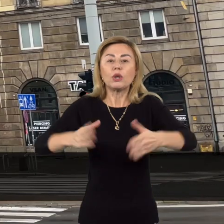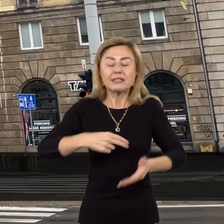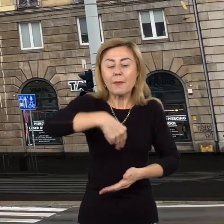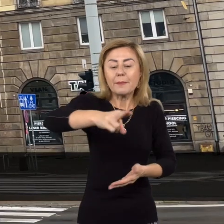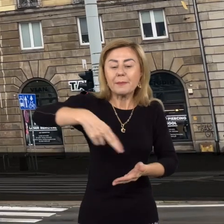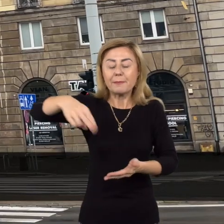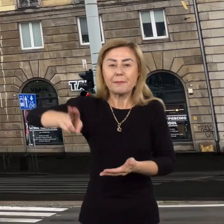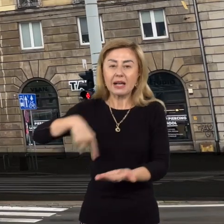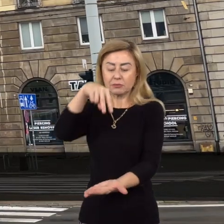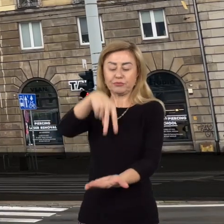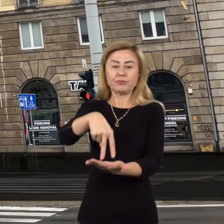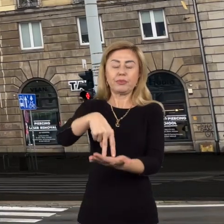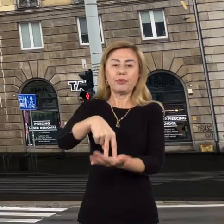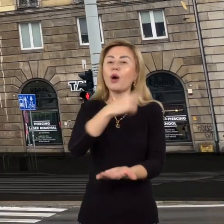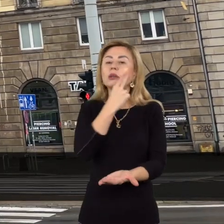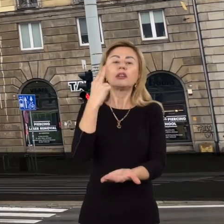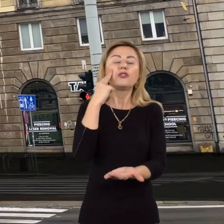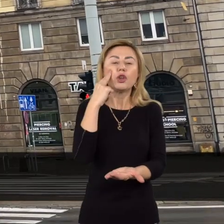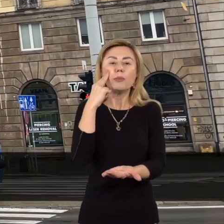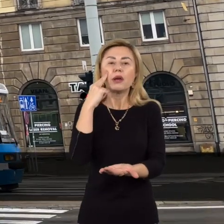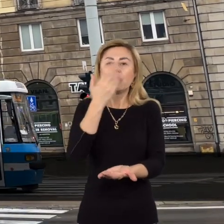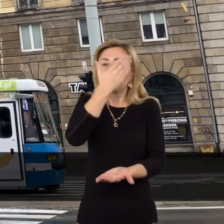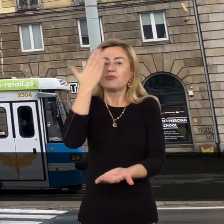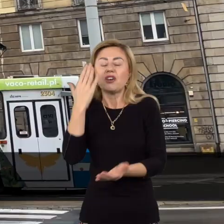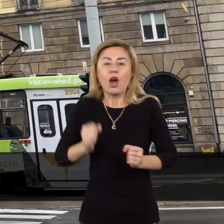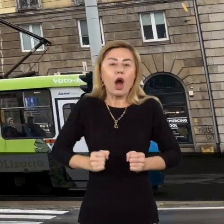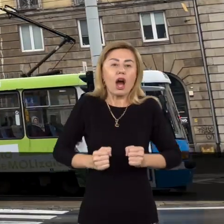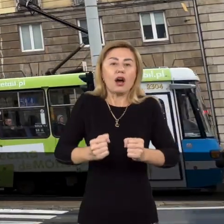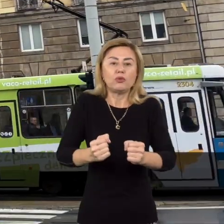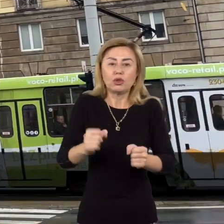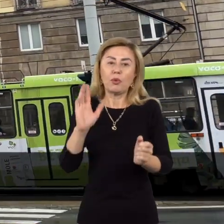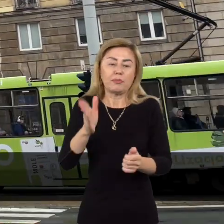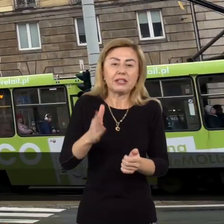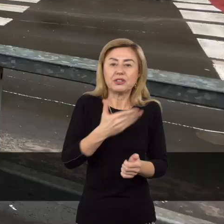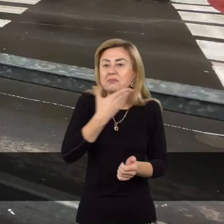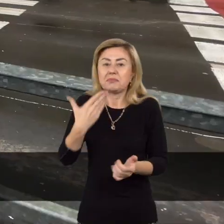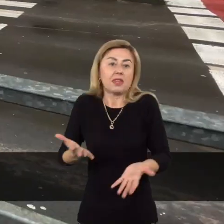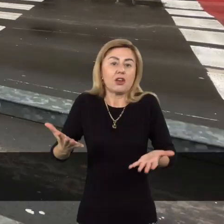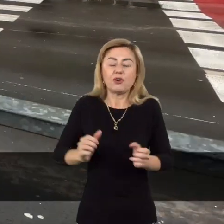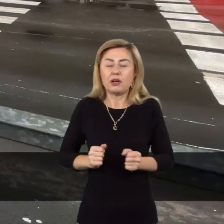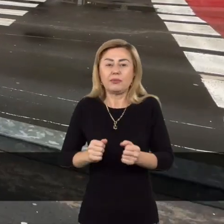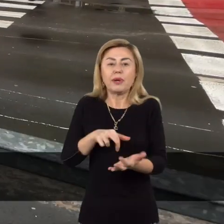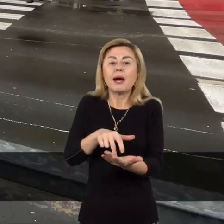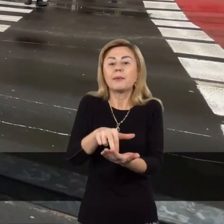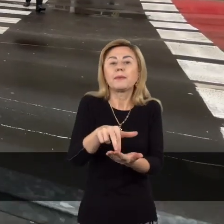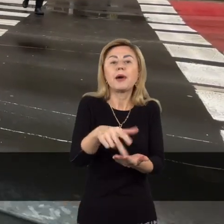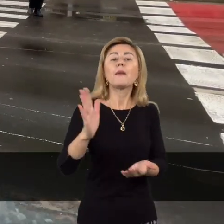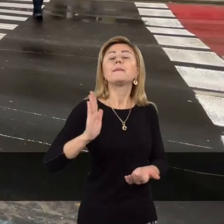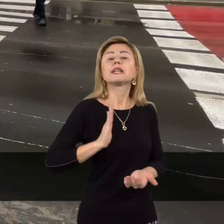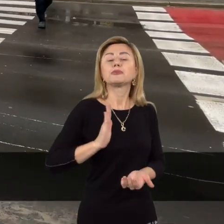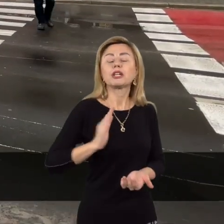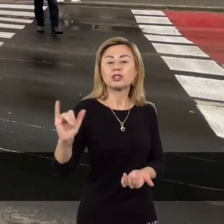No bo wyobraźmy sobie sytuację, kiedy idziemy i nie widzimy, czy jest zielone, czy czerwone światło. No to jak mamy